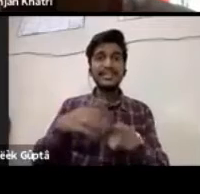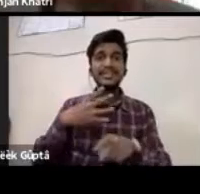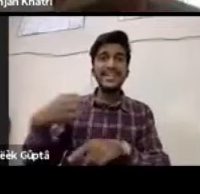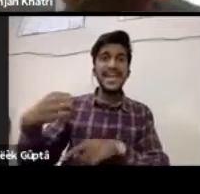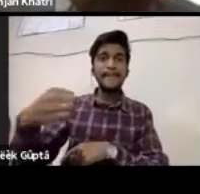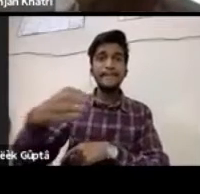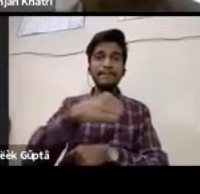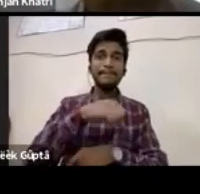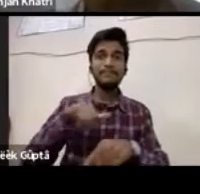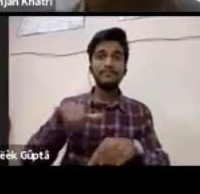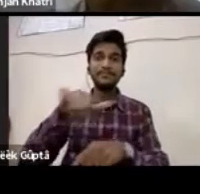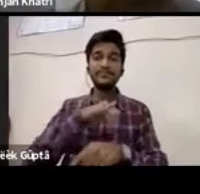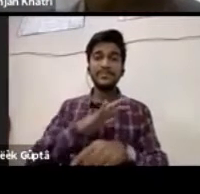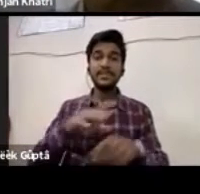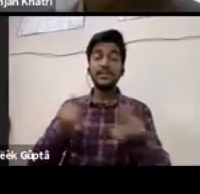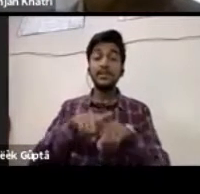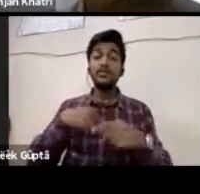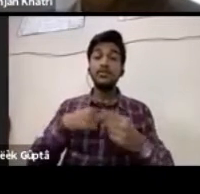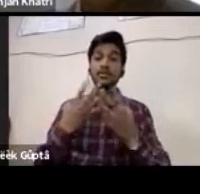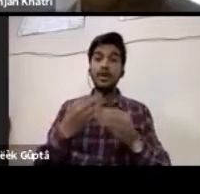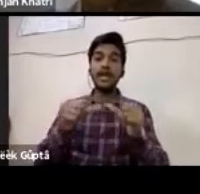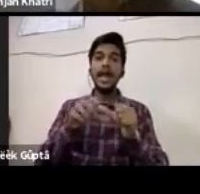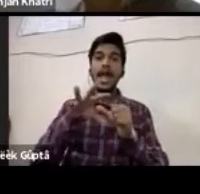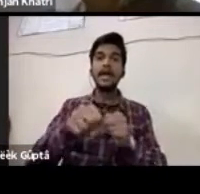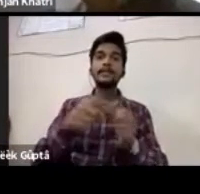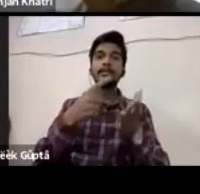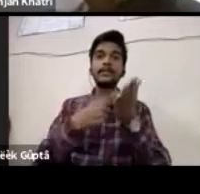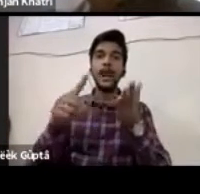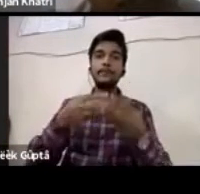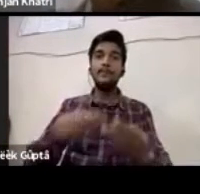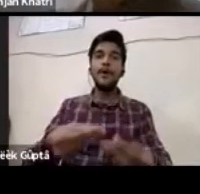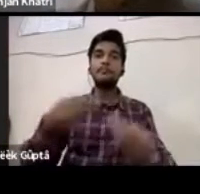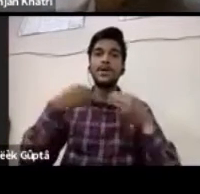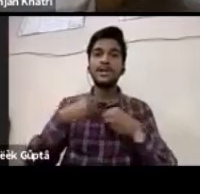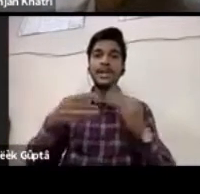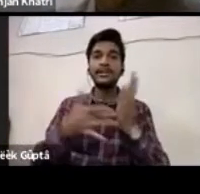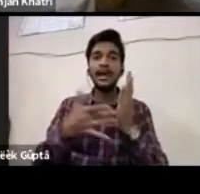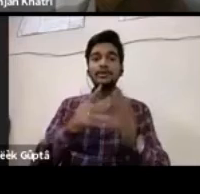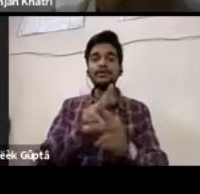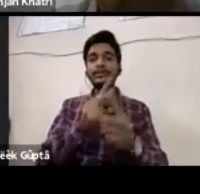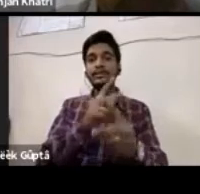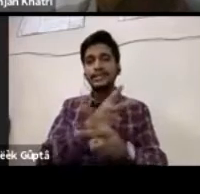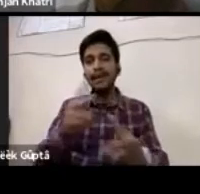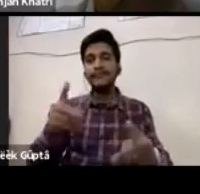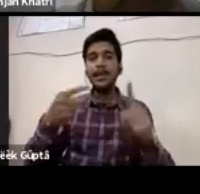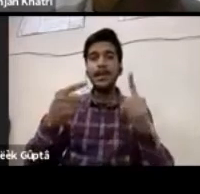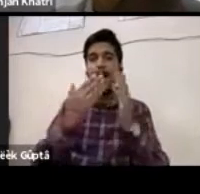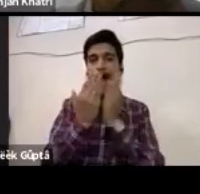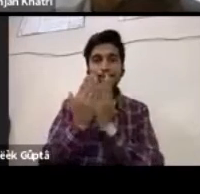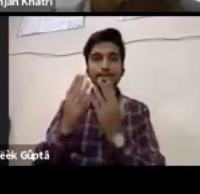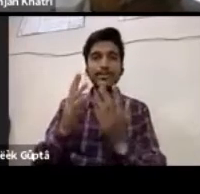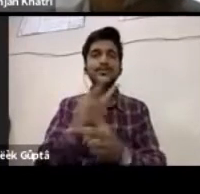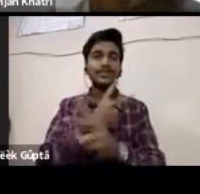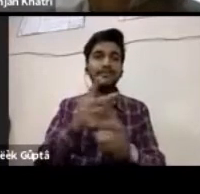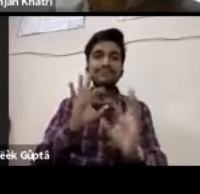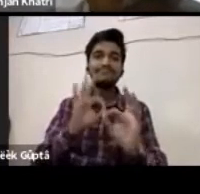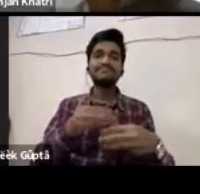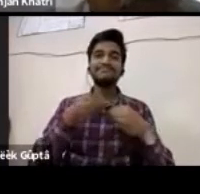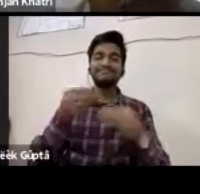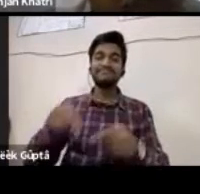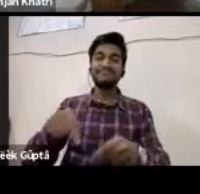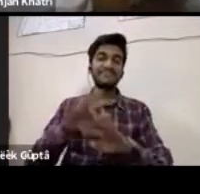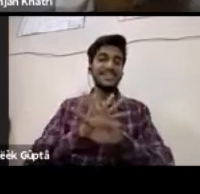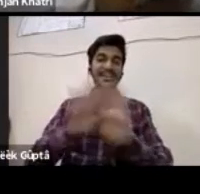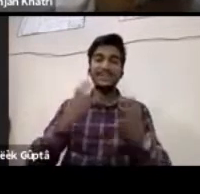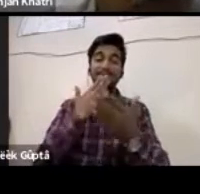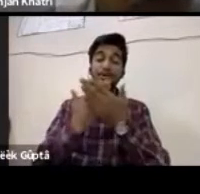एक्सेस एंड एटीट्यूड इस पे सपोर्ट संबलन चाहिए। विद इट मैं अपनी बात खत्म करता हूँ। थैंक्स फॉर